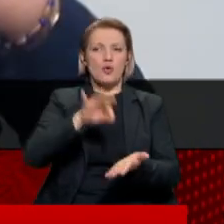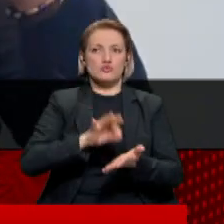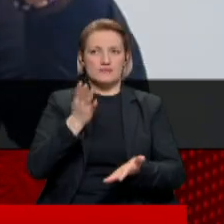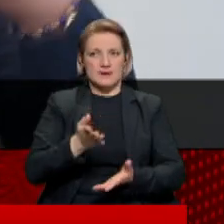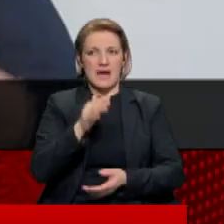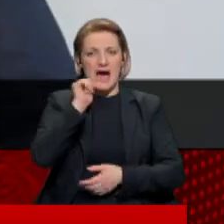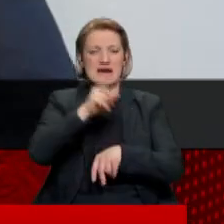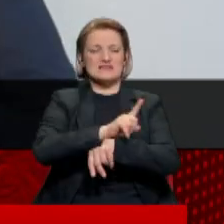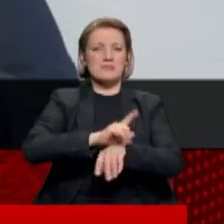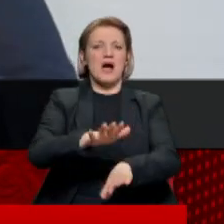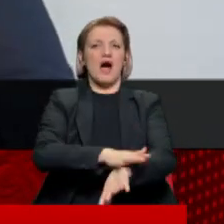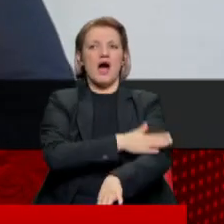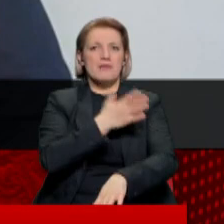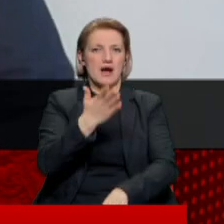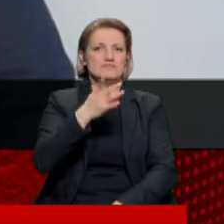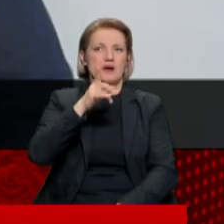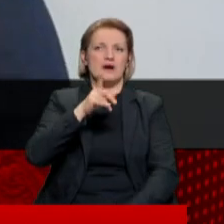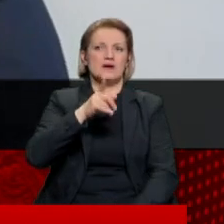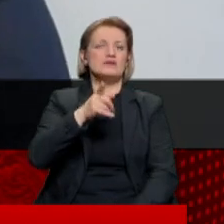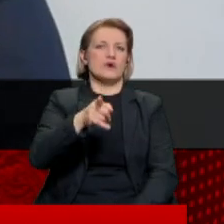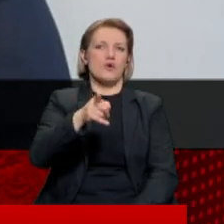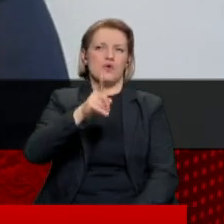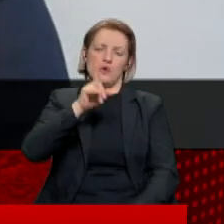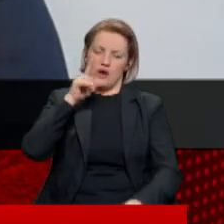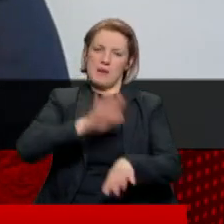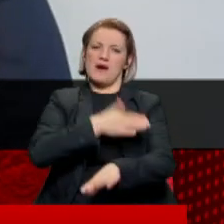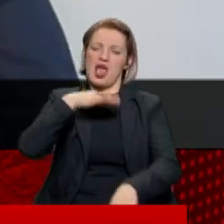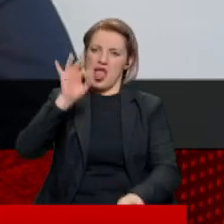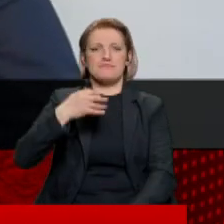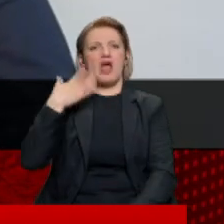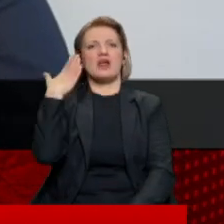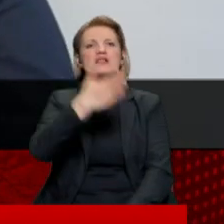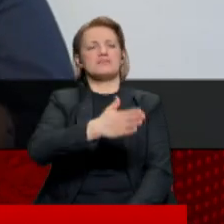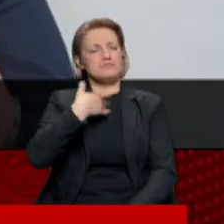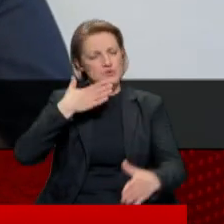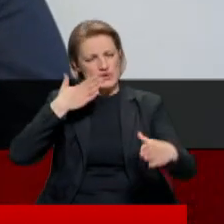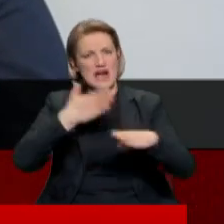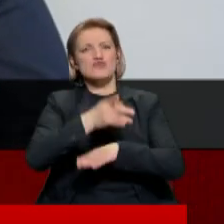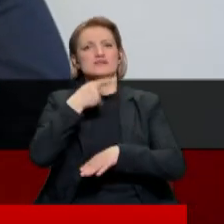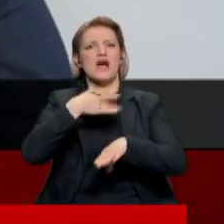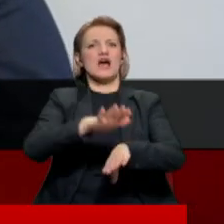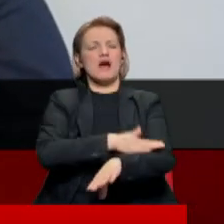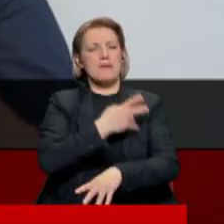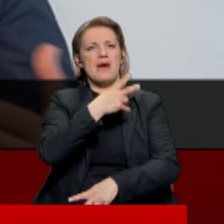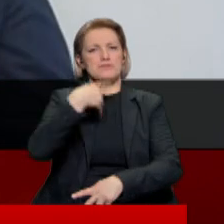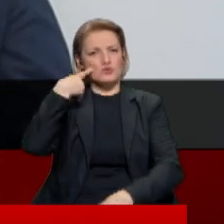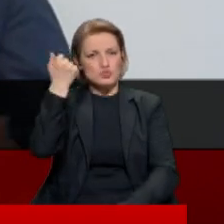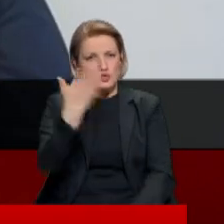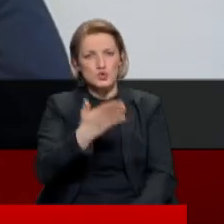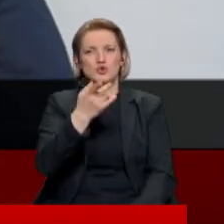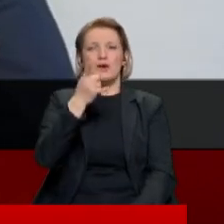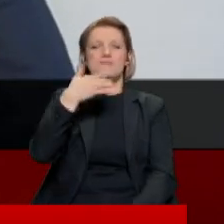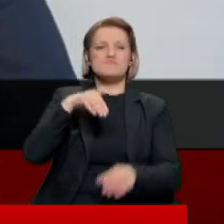zaman kaymakamlık orijin noktasıdır. Oraya gittim. Gittim, gerçekten kaymakam, emniyet müdürü, işte